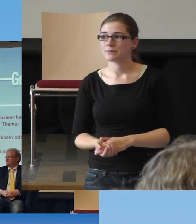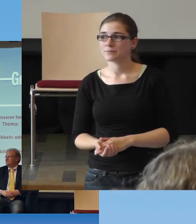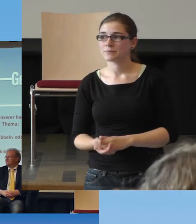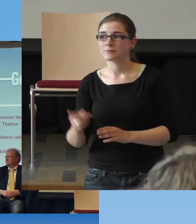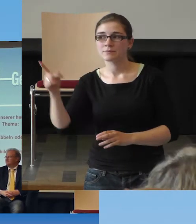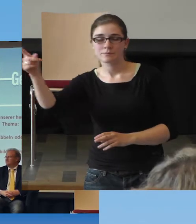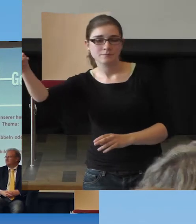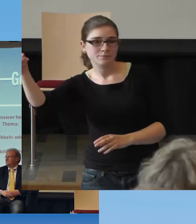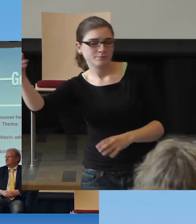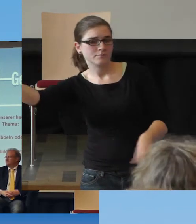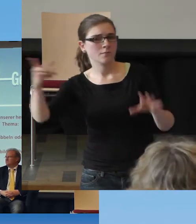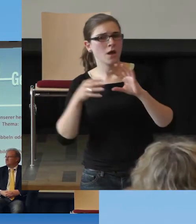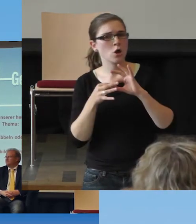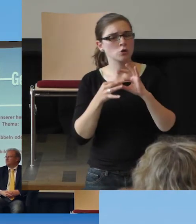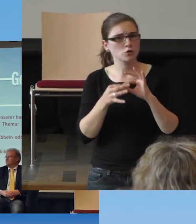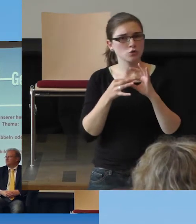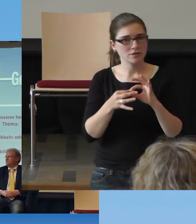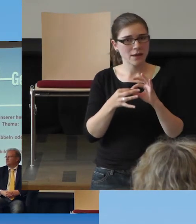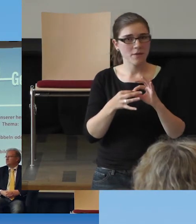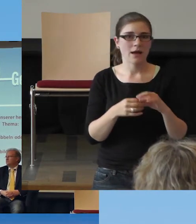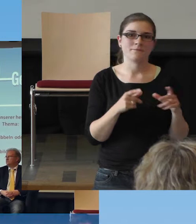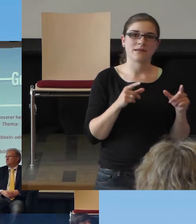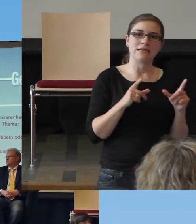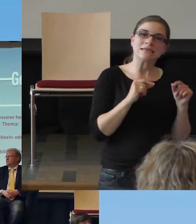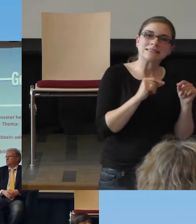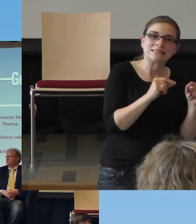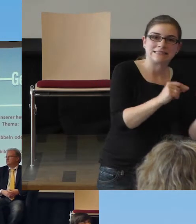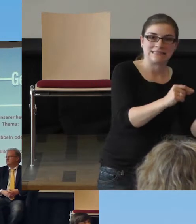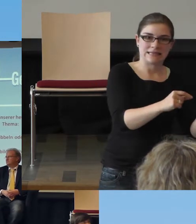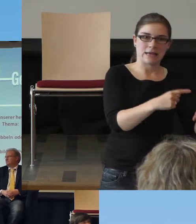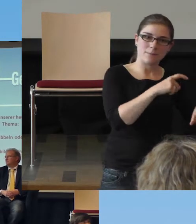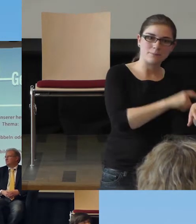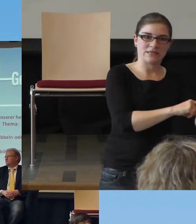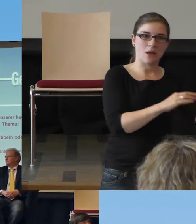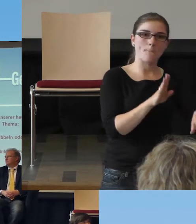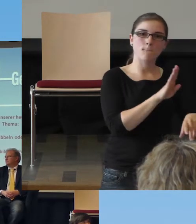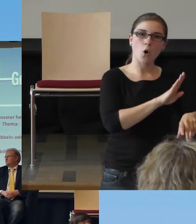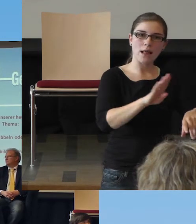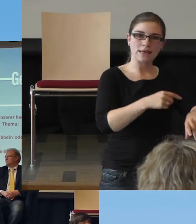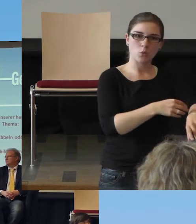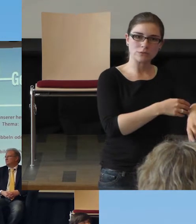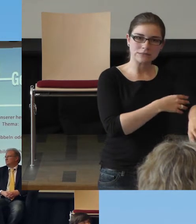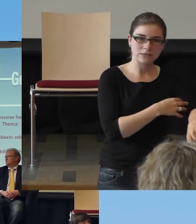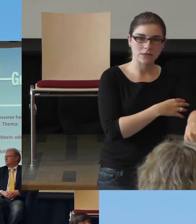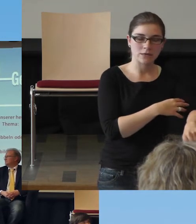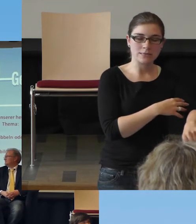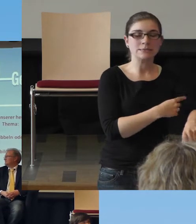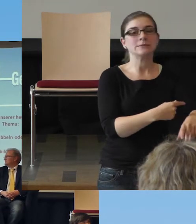Besteht ein Zusammenhang zwischen Borreliose, die bei mir verschleppt ist, und Polyneuropathie?